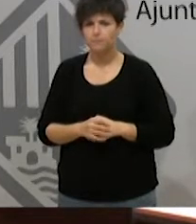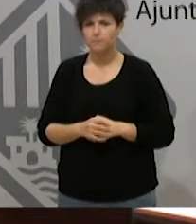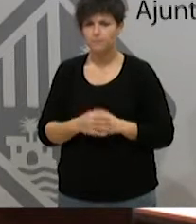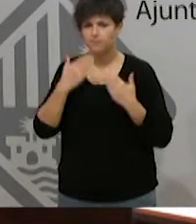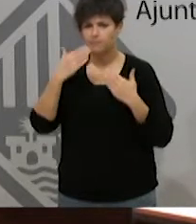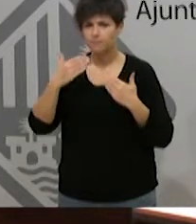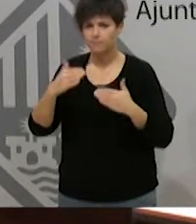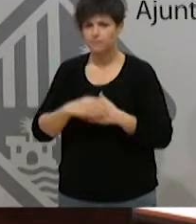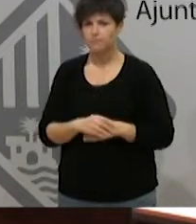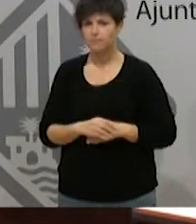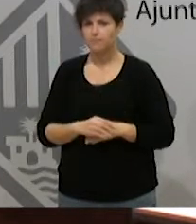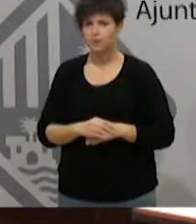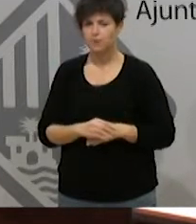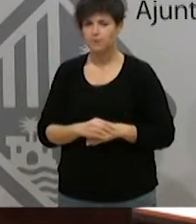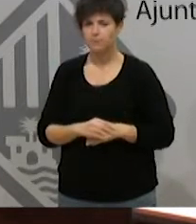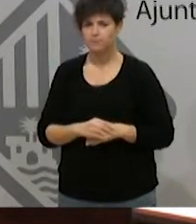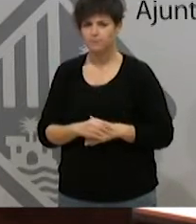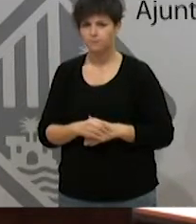Moltes gràcies.